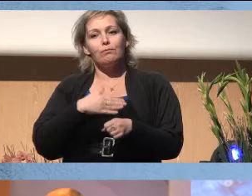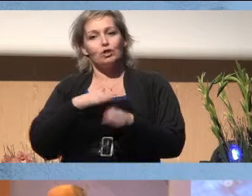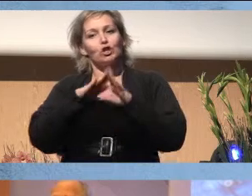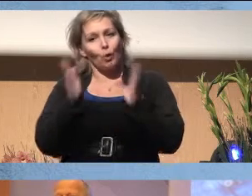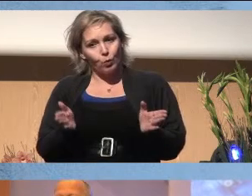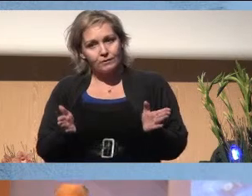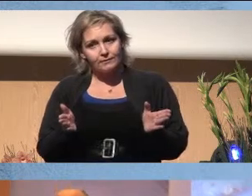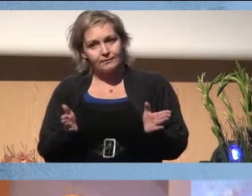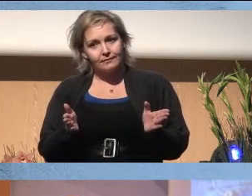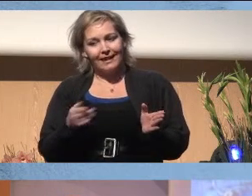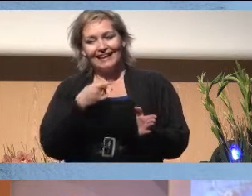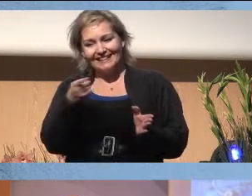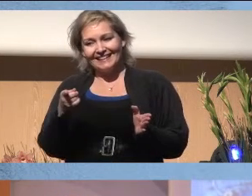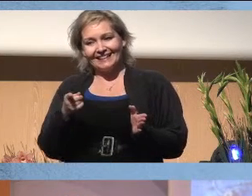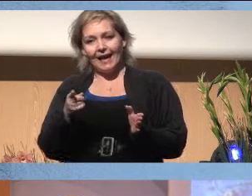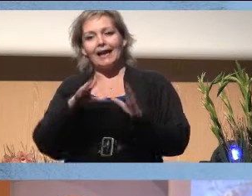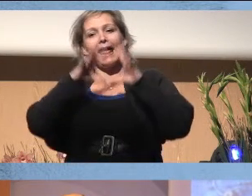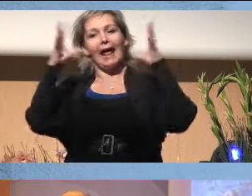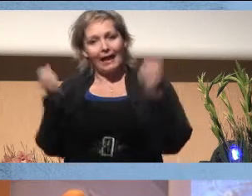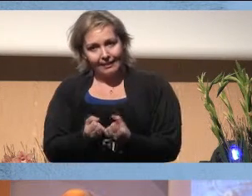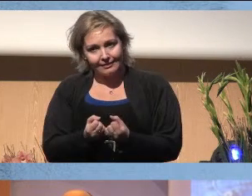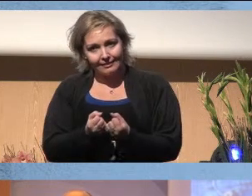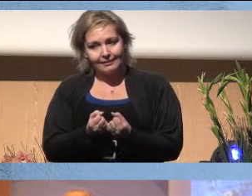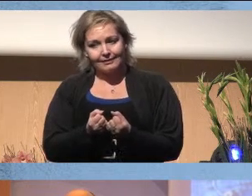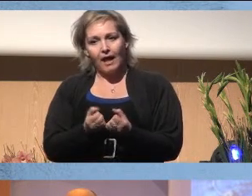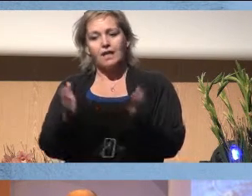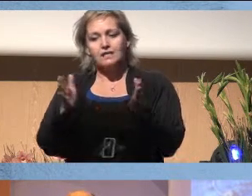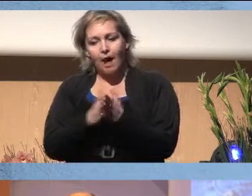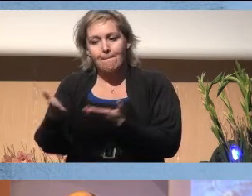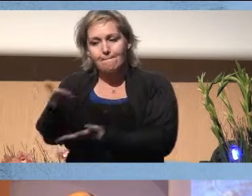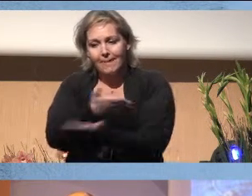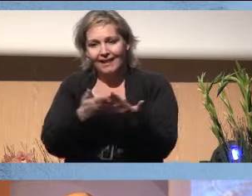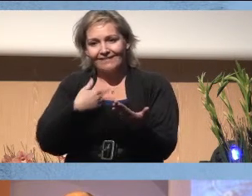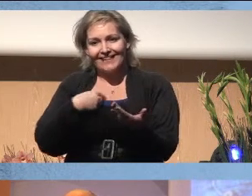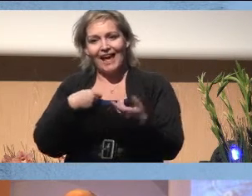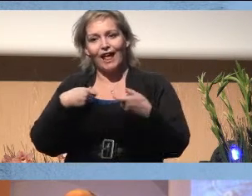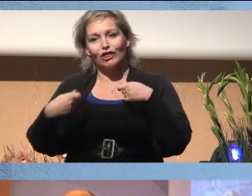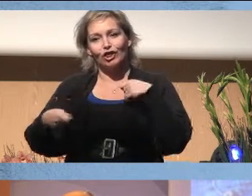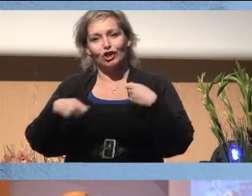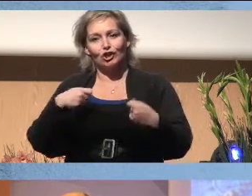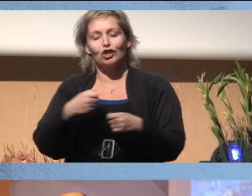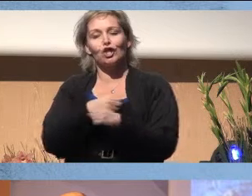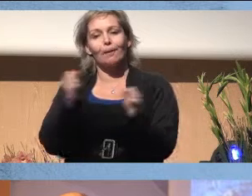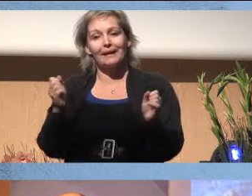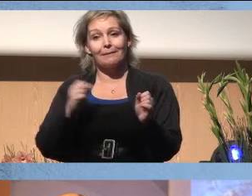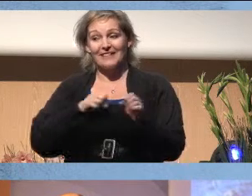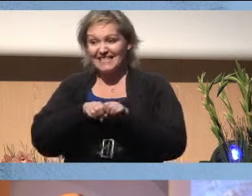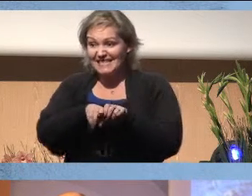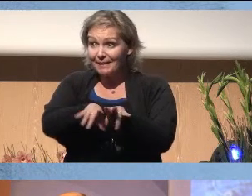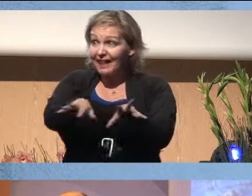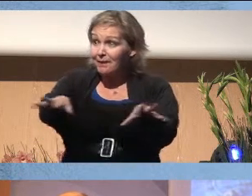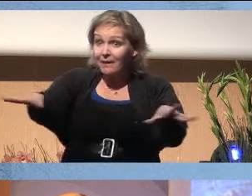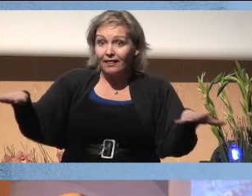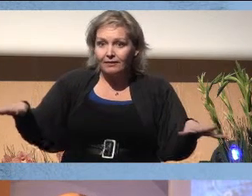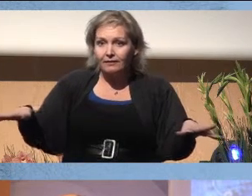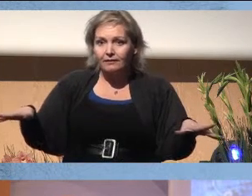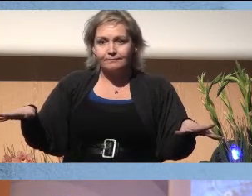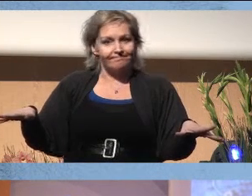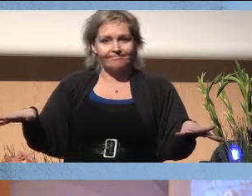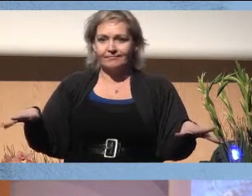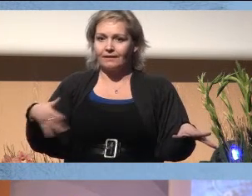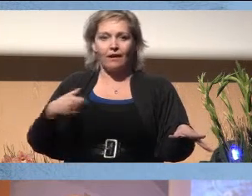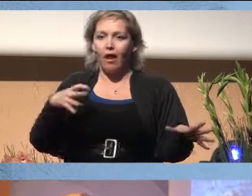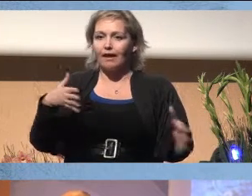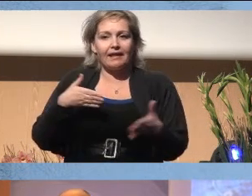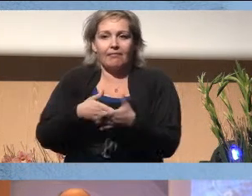sykehus. Vi er helheten. Sammen så er vi dynamitt, men er vi spredd i alle fronter, så får vi det ikke